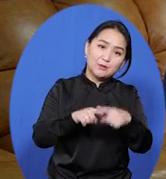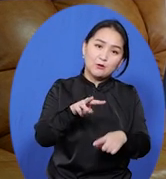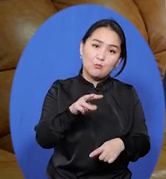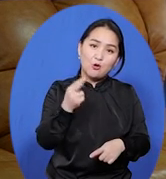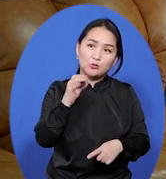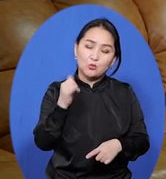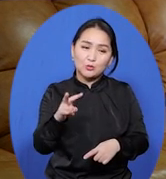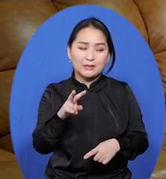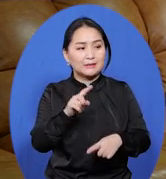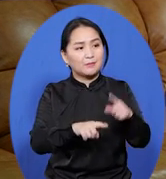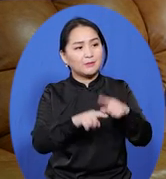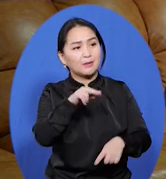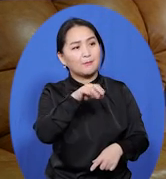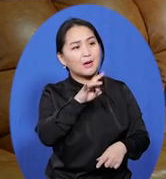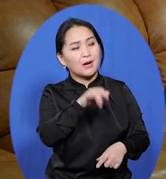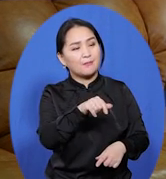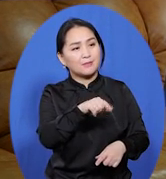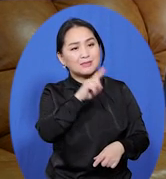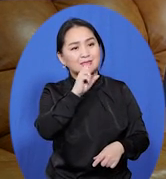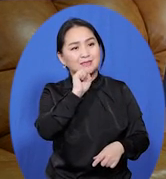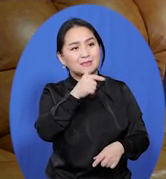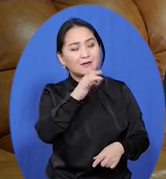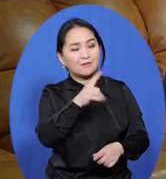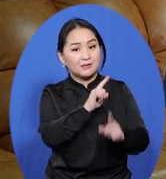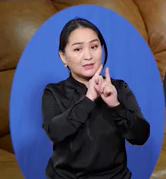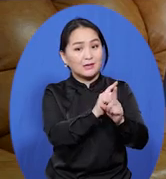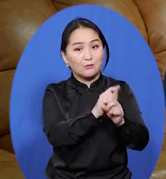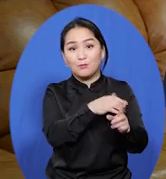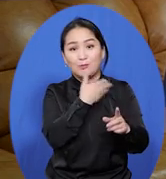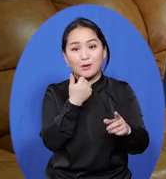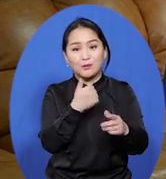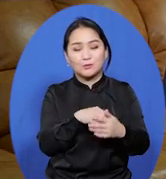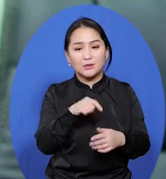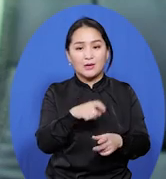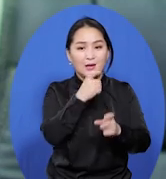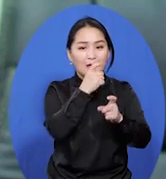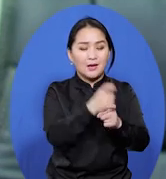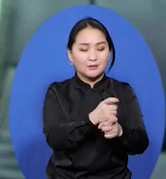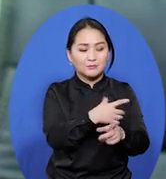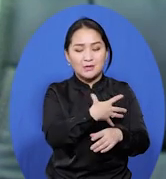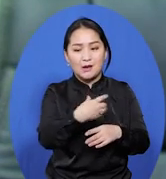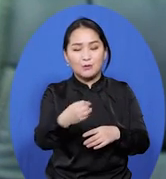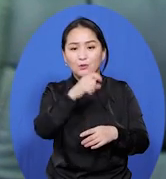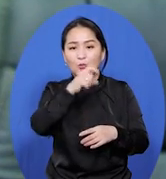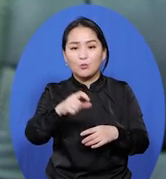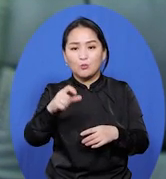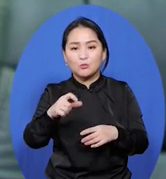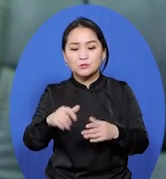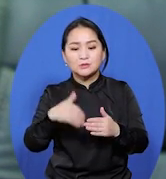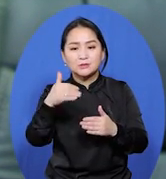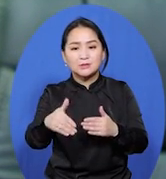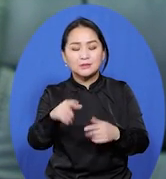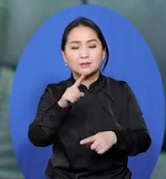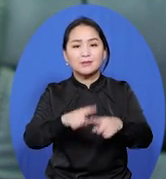нэгэн одоо програмчлсан нэг загварын дагуу одоо явна гэж байхгүй шүү дээ. Энэ халамж хүртээд байгаа хүмүүсийн цаана ер нь